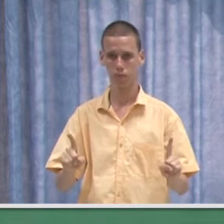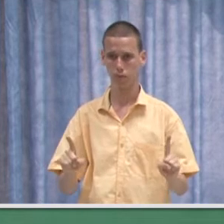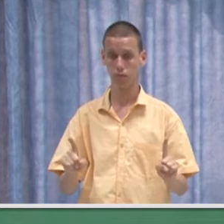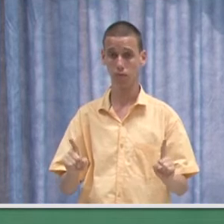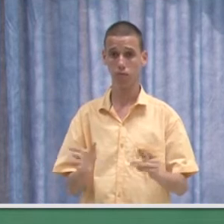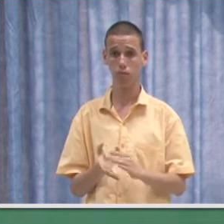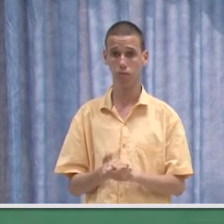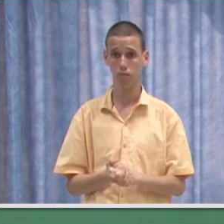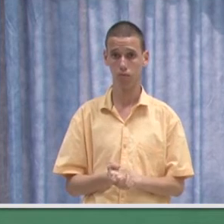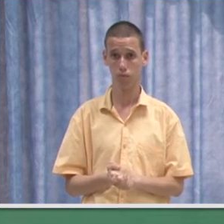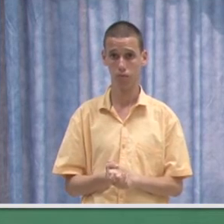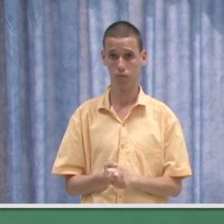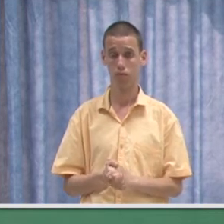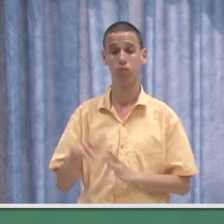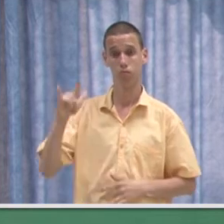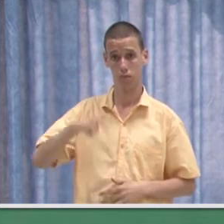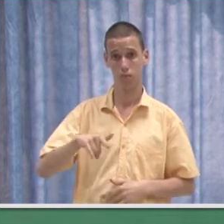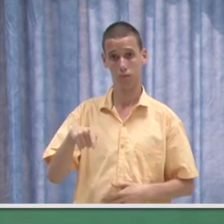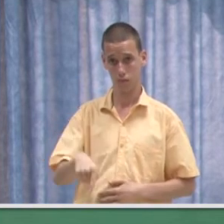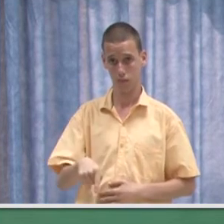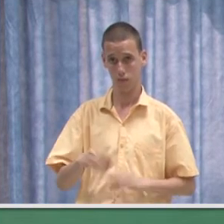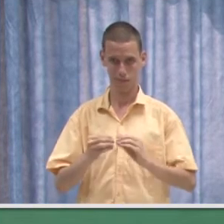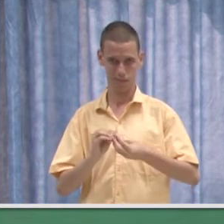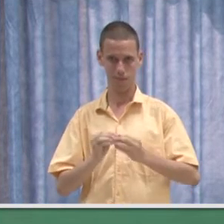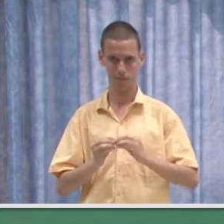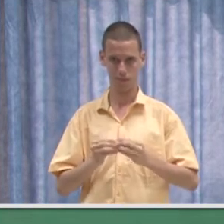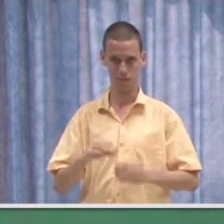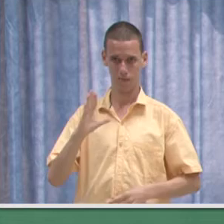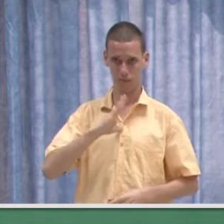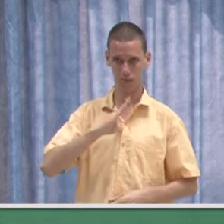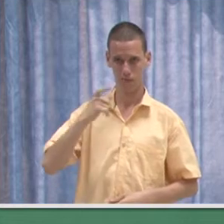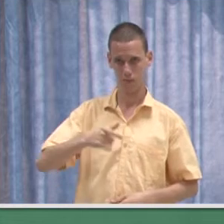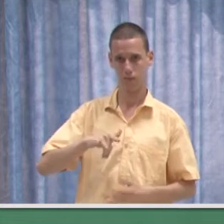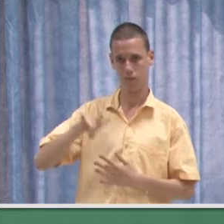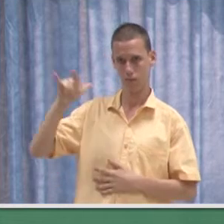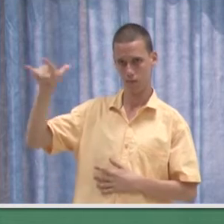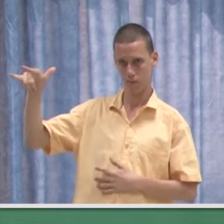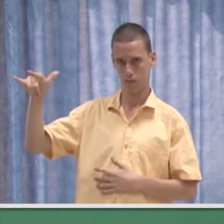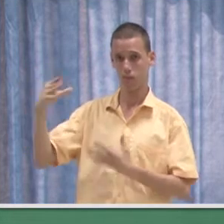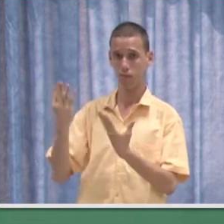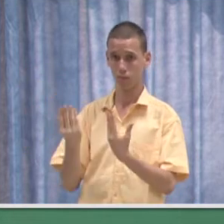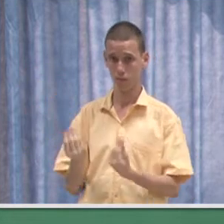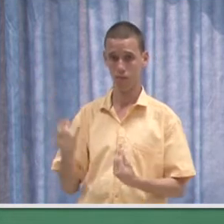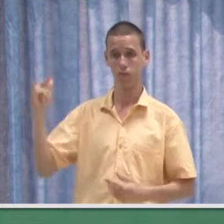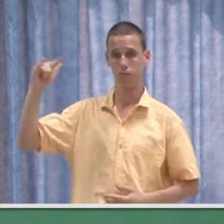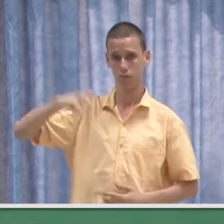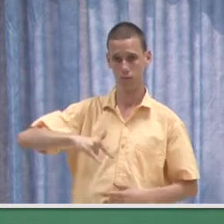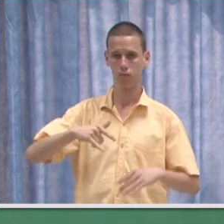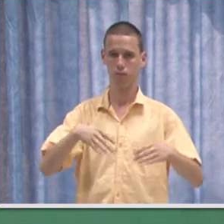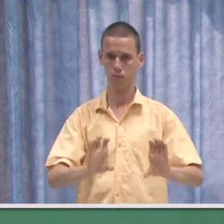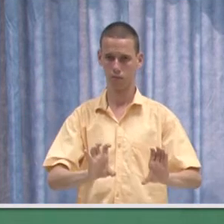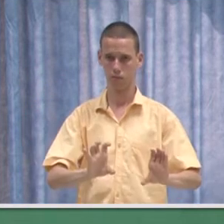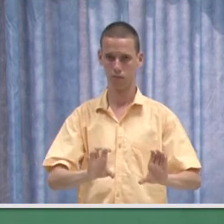tout pour entrer dans l'aéroport, il y a un risque. Il y en a des trois qui nous demandent, nous autres, mais espérons encore un coup, espérons quelque chose à améliorer ces autres avant qu'ils soient